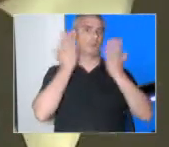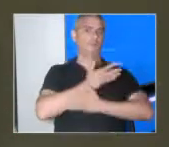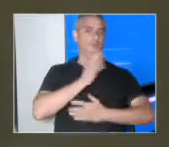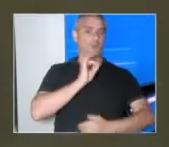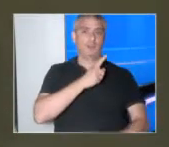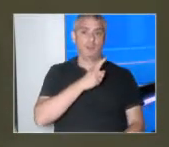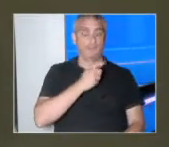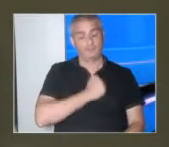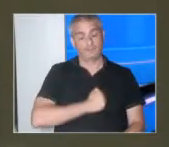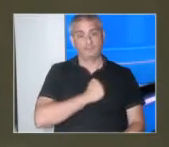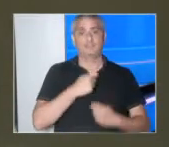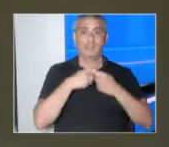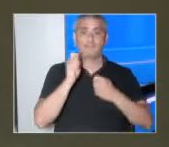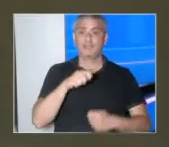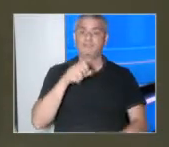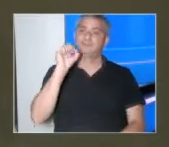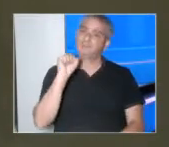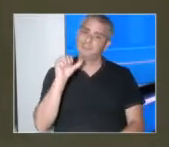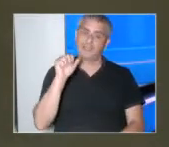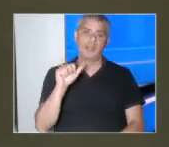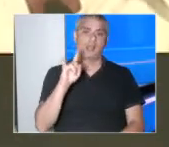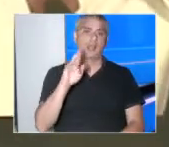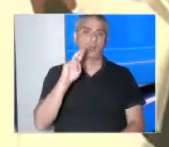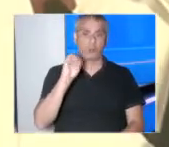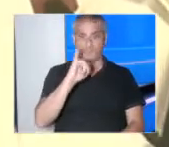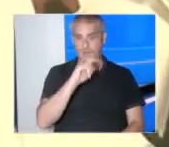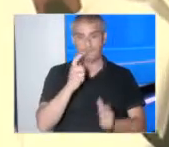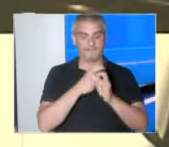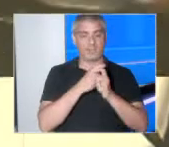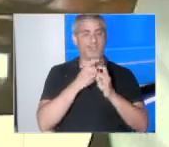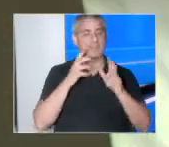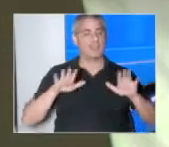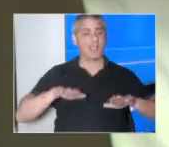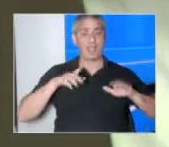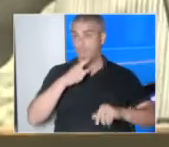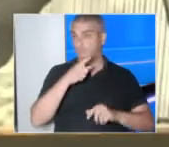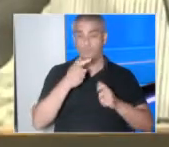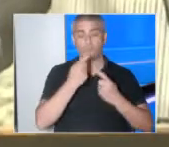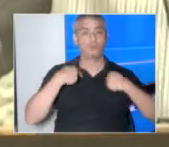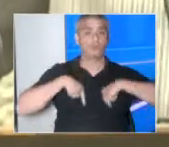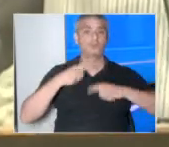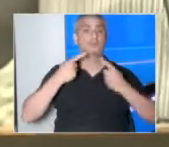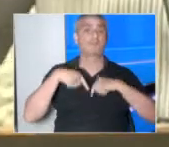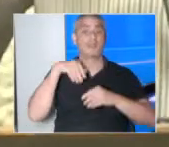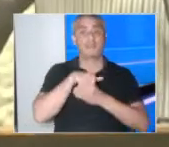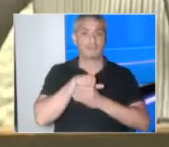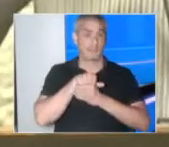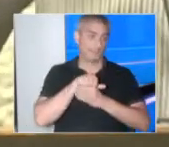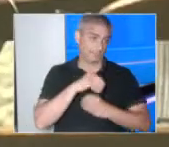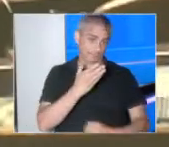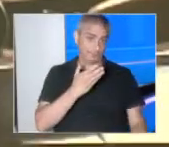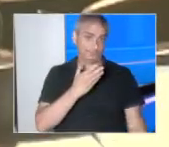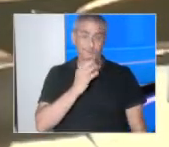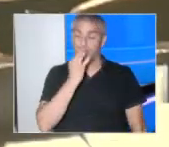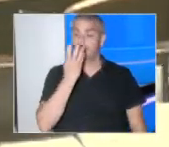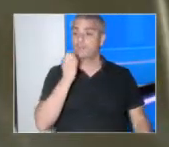של, והמצערת של חבר הכנסת סעיד אלחרומי מרע"מ. אלחרומי, יושב ראש ועדת הפנים,